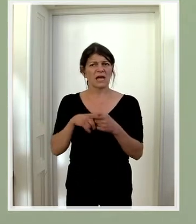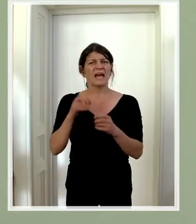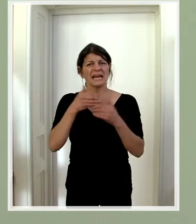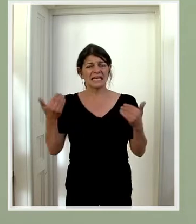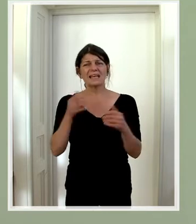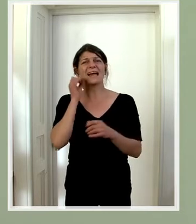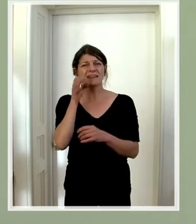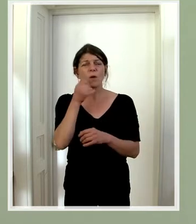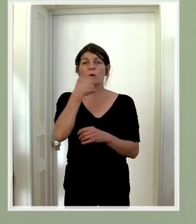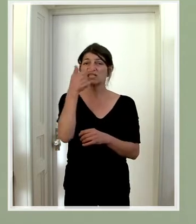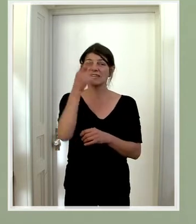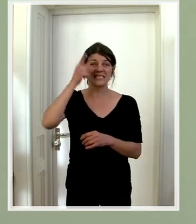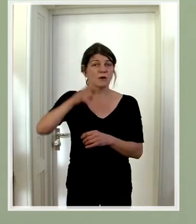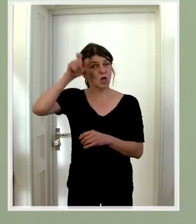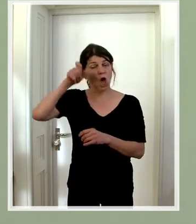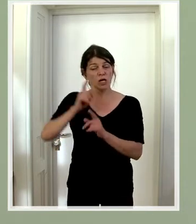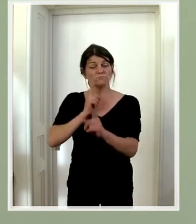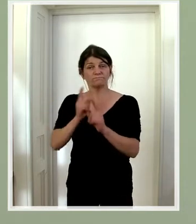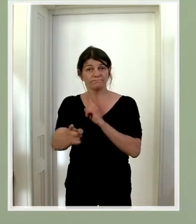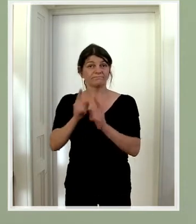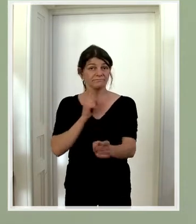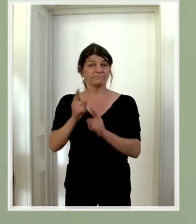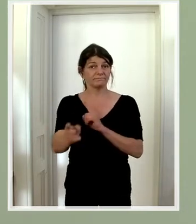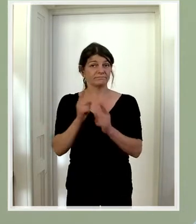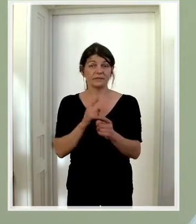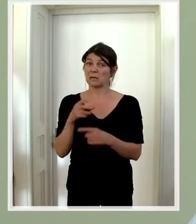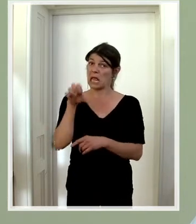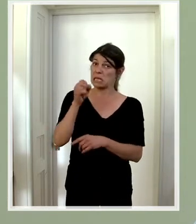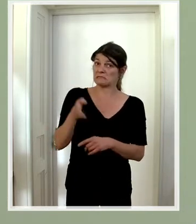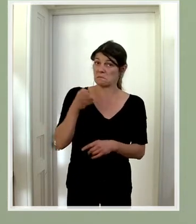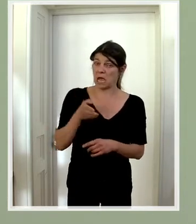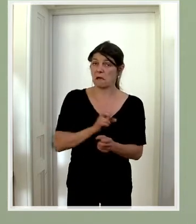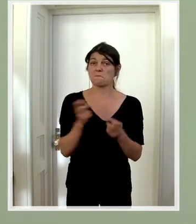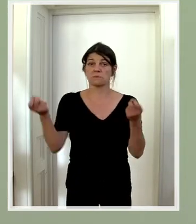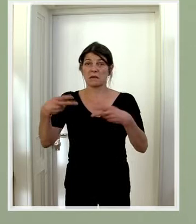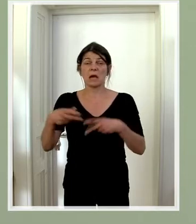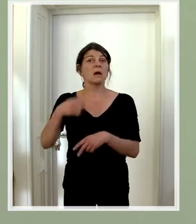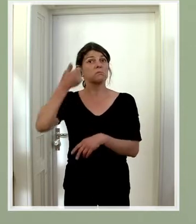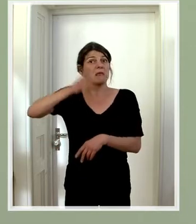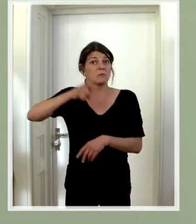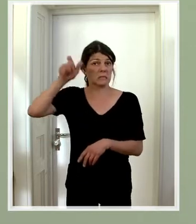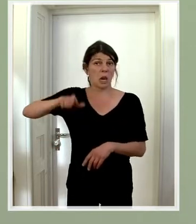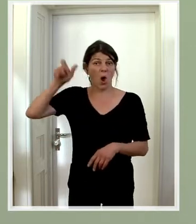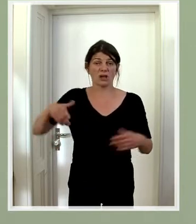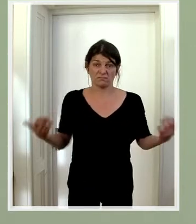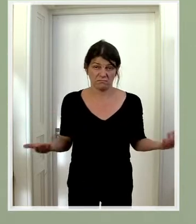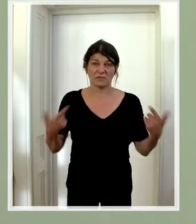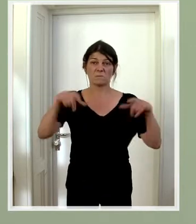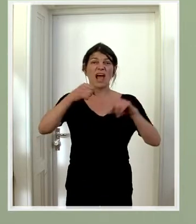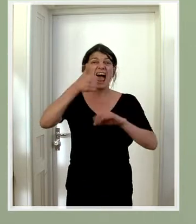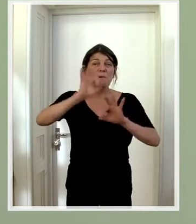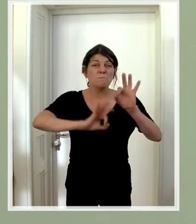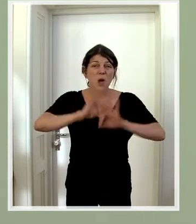rund 120.000 Personen. Mit der S-Bahn sind das vielleicht 1.000. Also die S-Bahn hat lediglich einen Anteil von